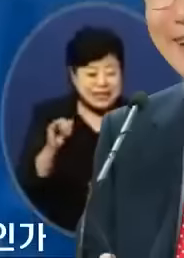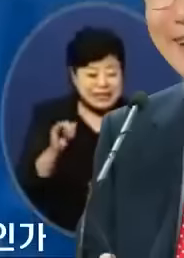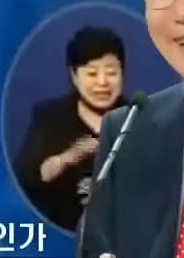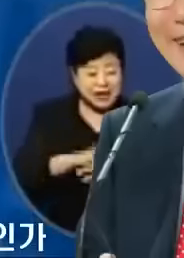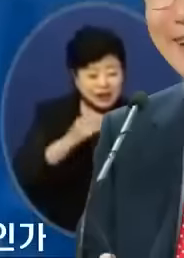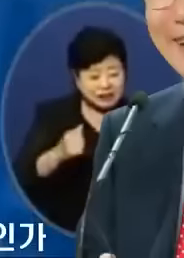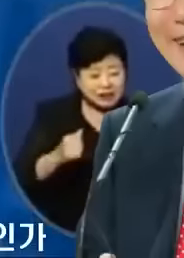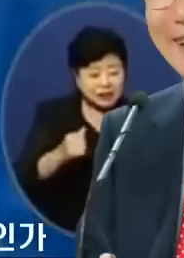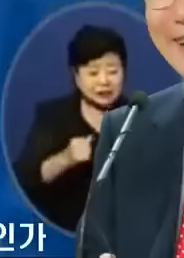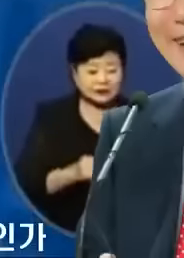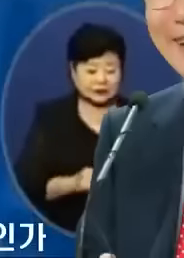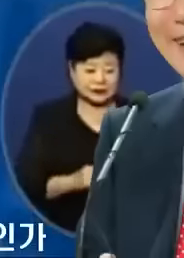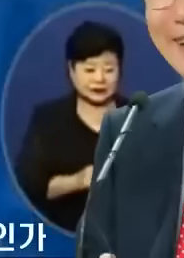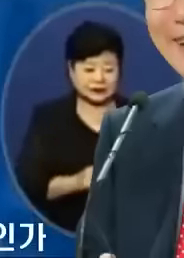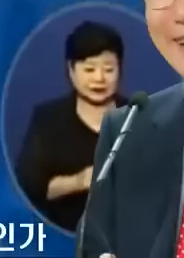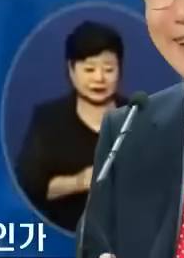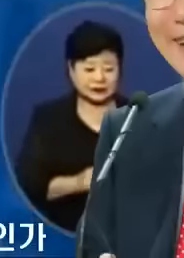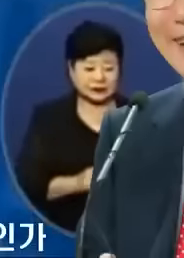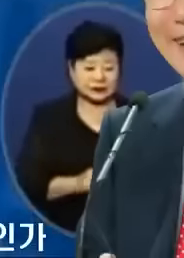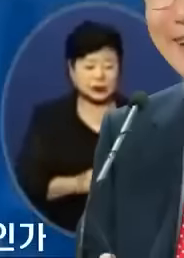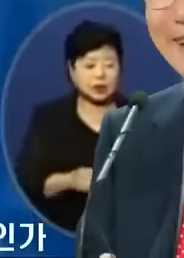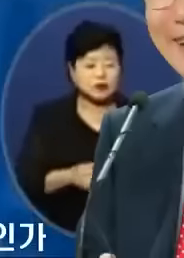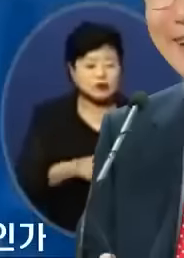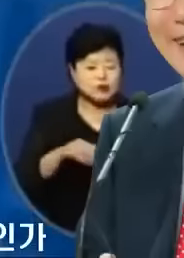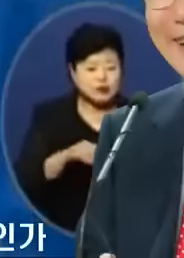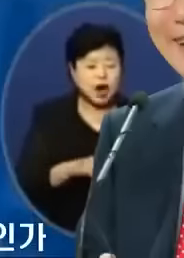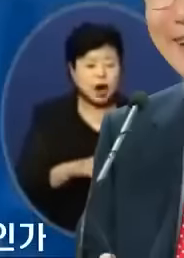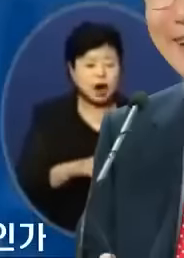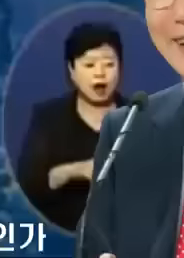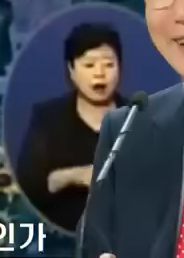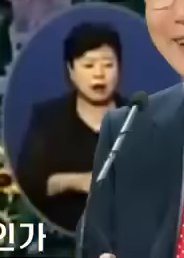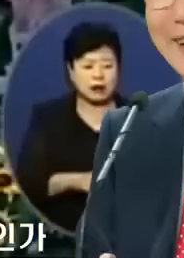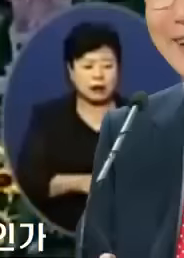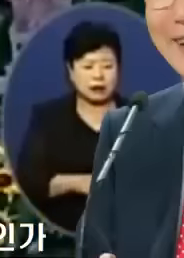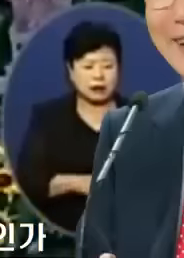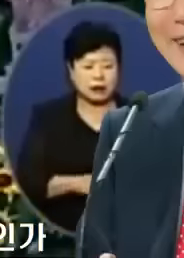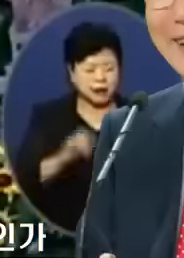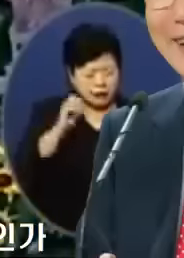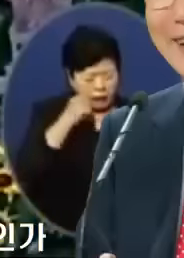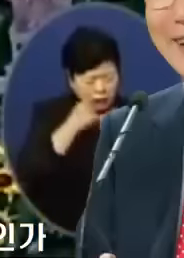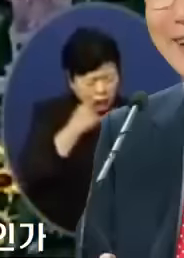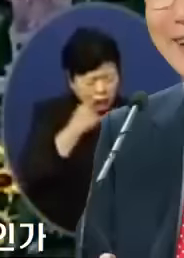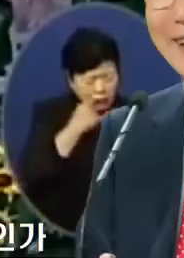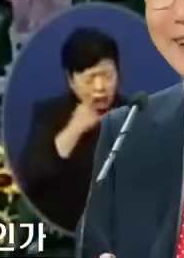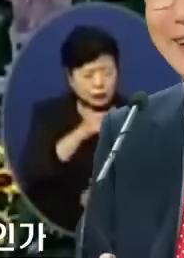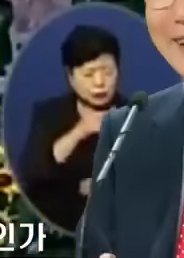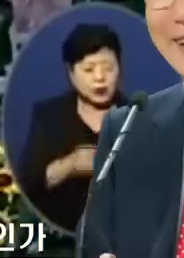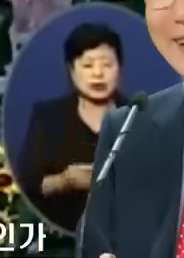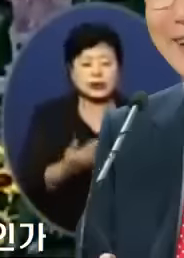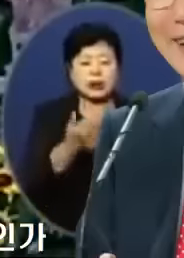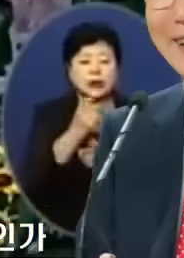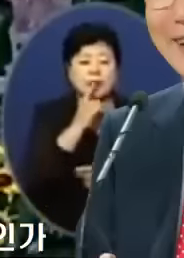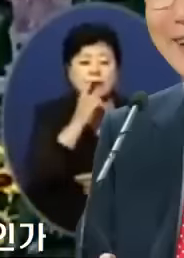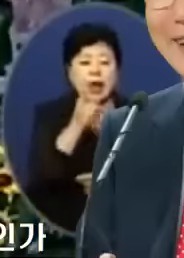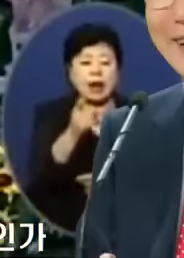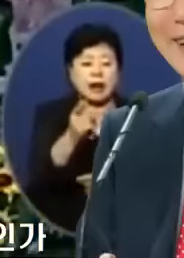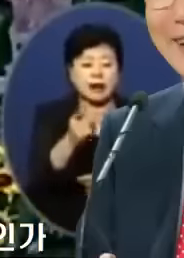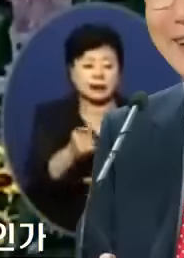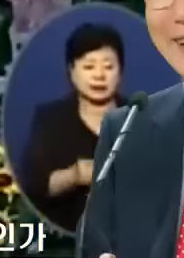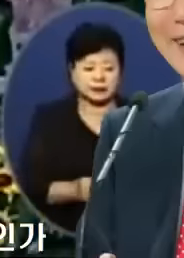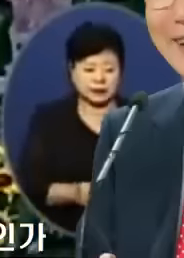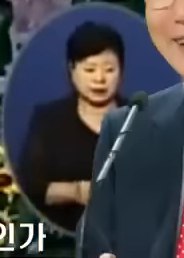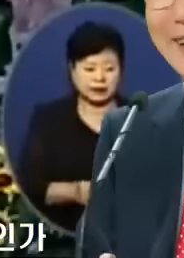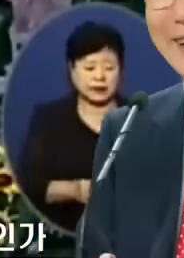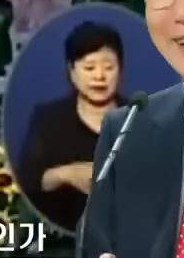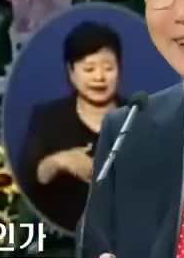법칙을 주장하면서 문명과 문화는 역경의 소산이라고 말했습니다. 우리가 흔히